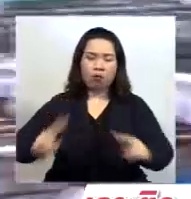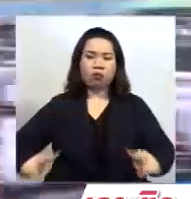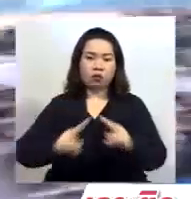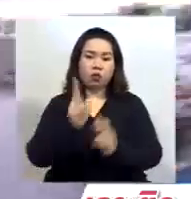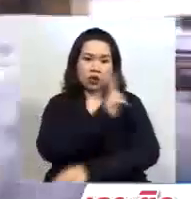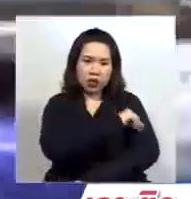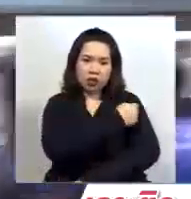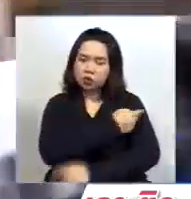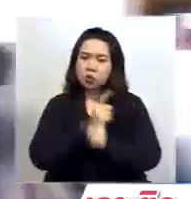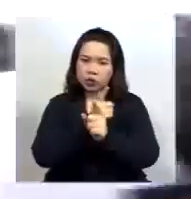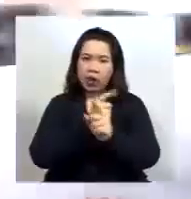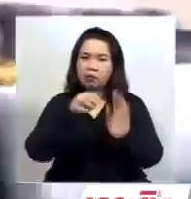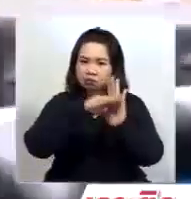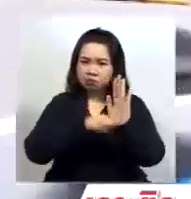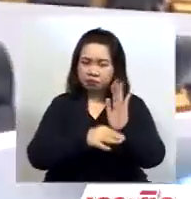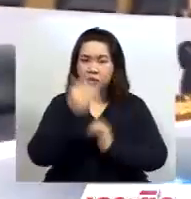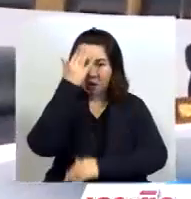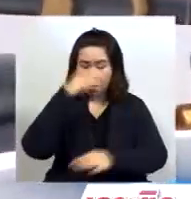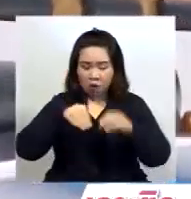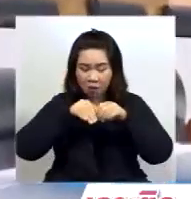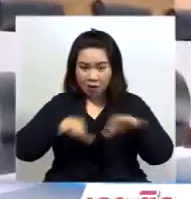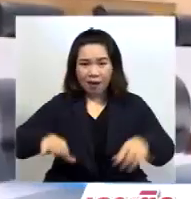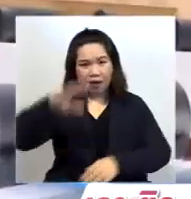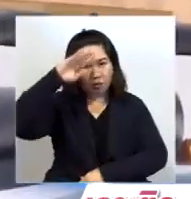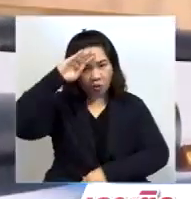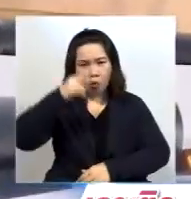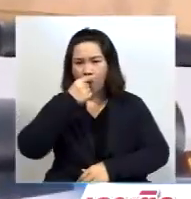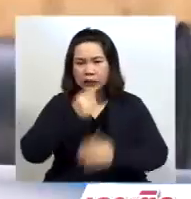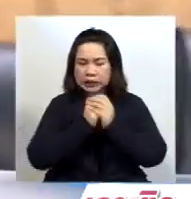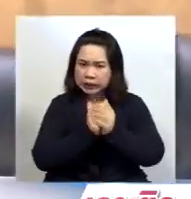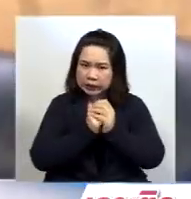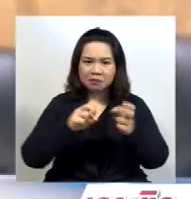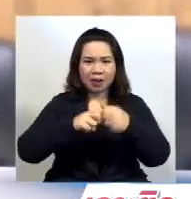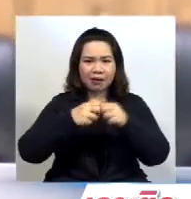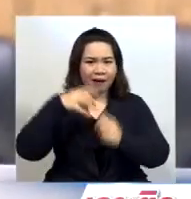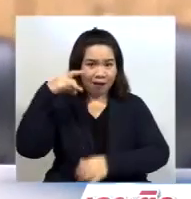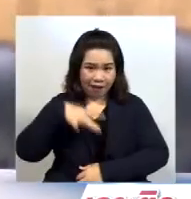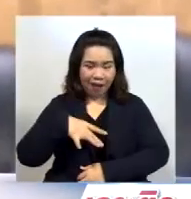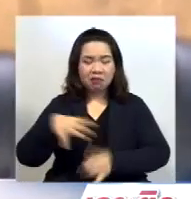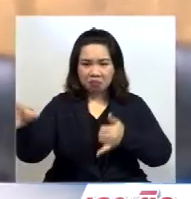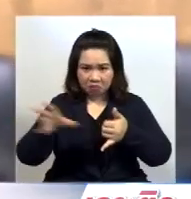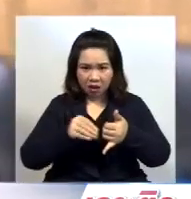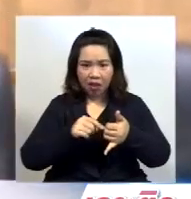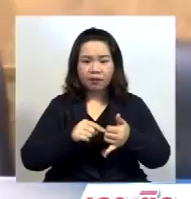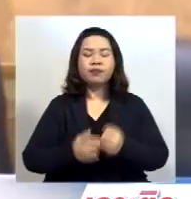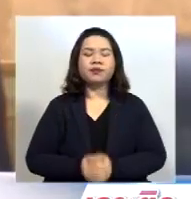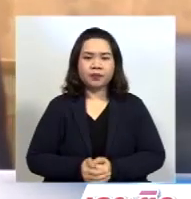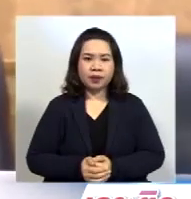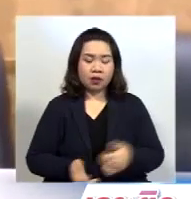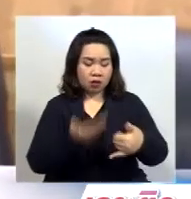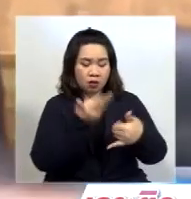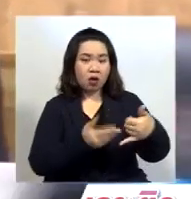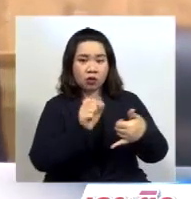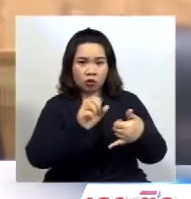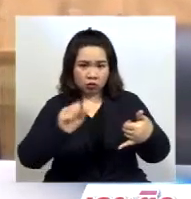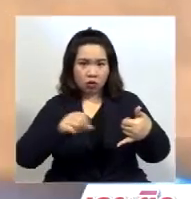เคร่งครัดเพราะว่าตอนนี้เนี่ยประกาศให้โควิด-19 เป็นโรคติดต่อร้ายแรงและส.ส.คนดังกล่าวก็ไปตรวจมาแล้วผล